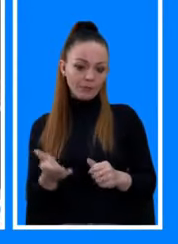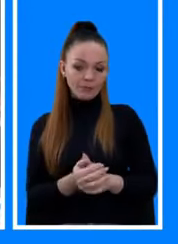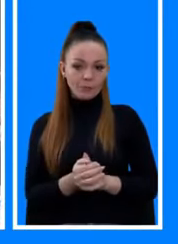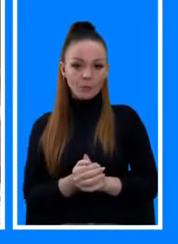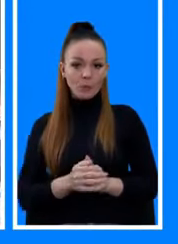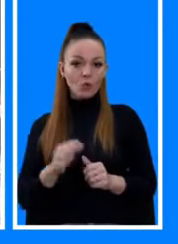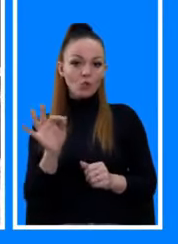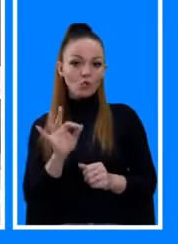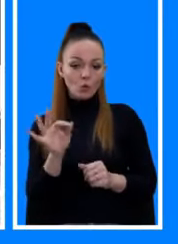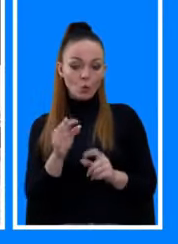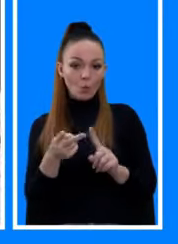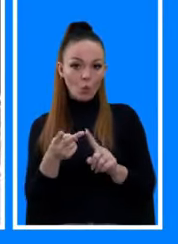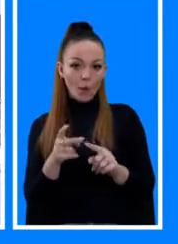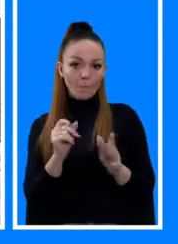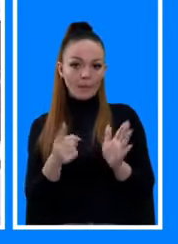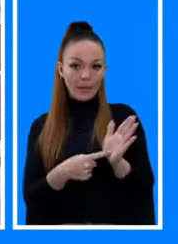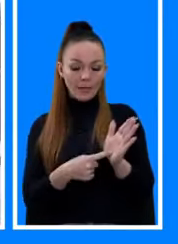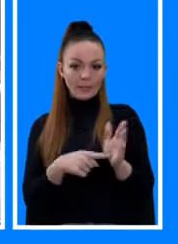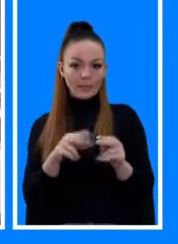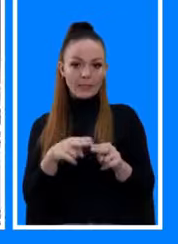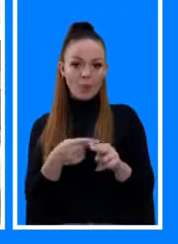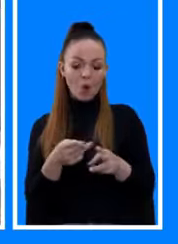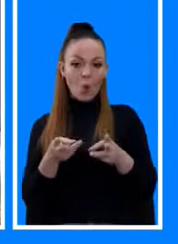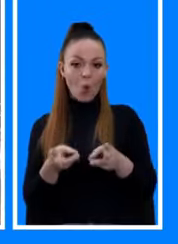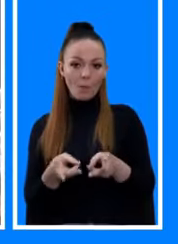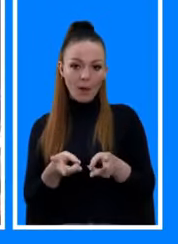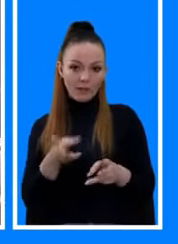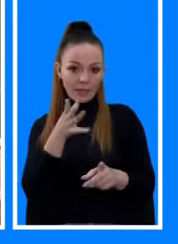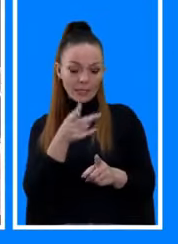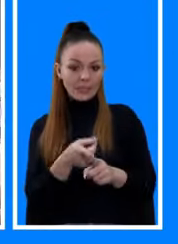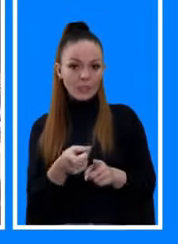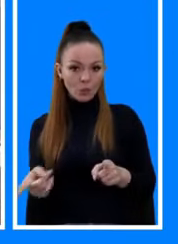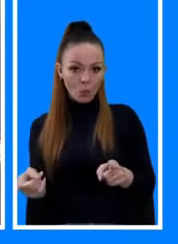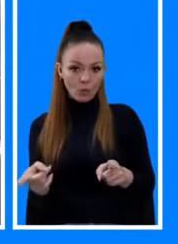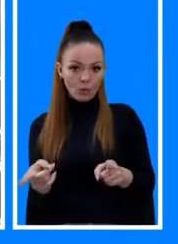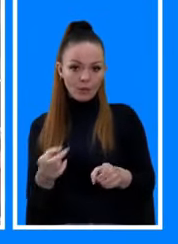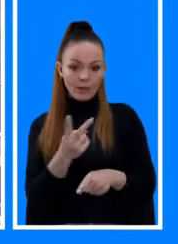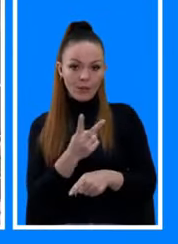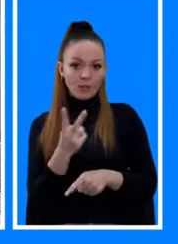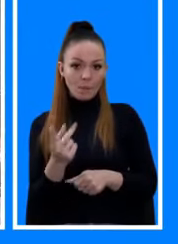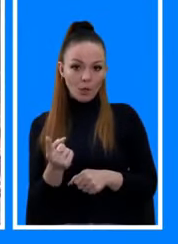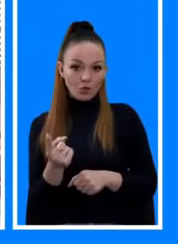другого питання, це опалювальний сезон